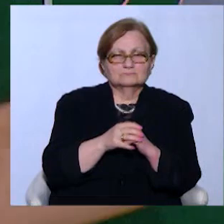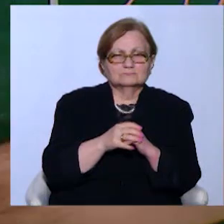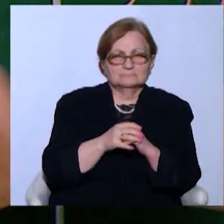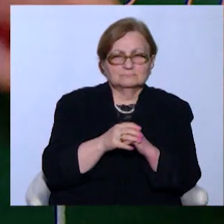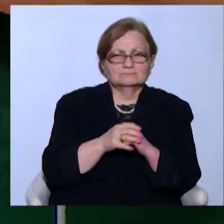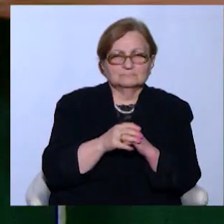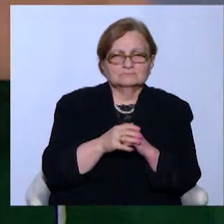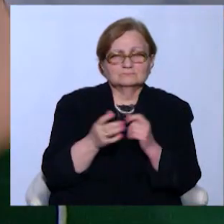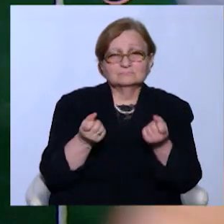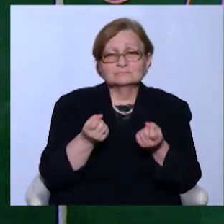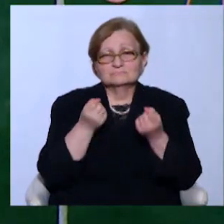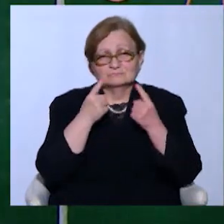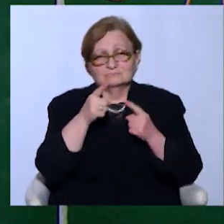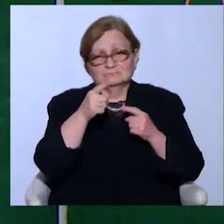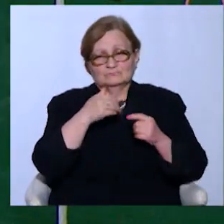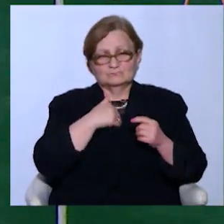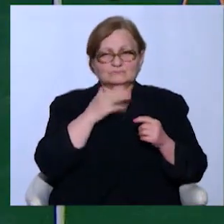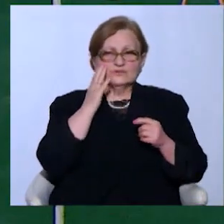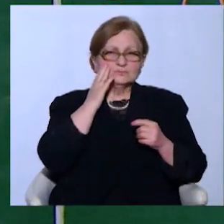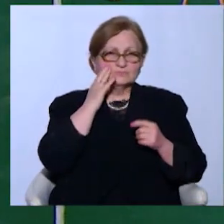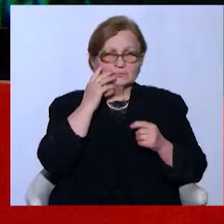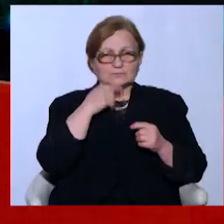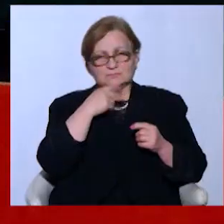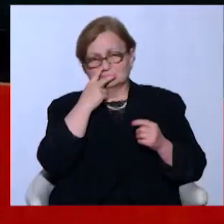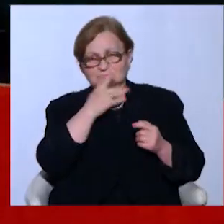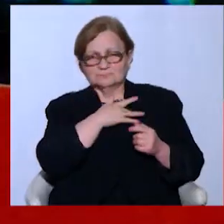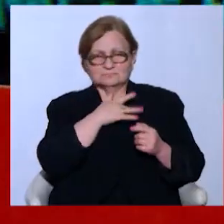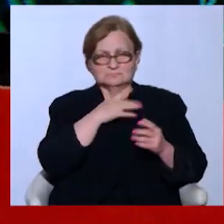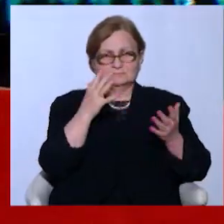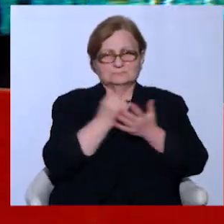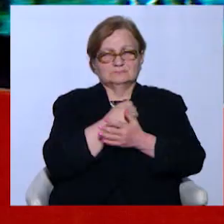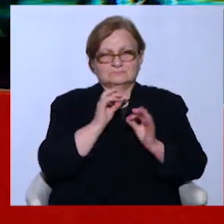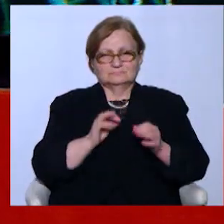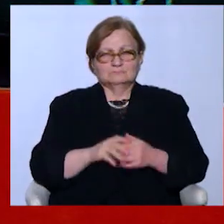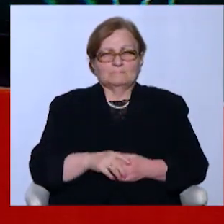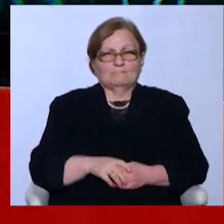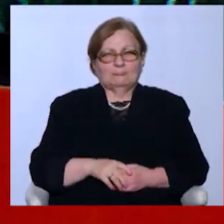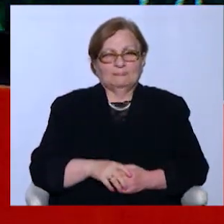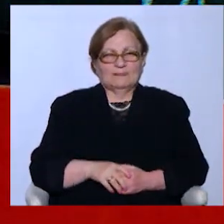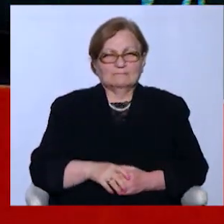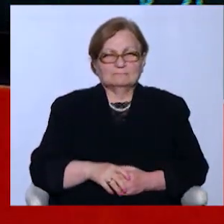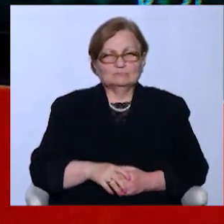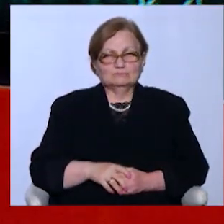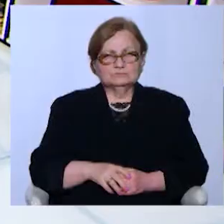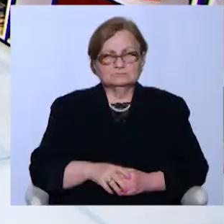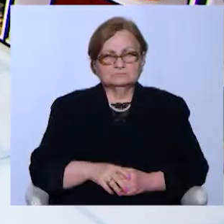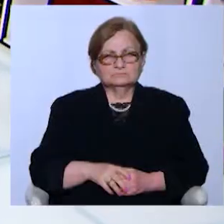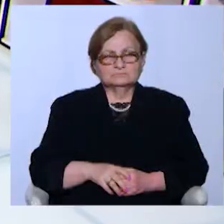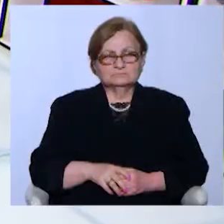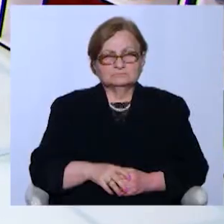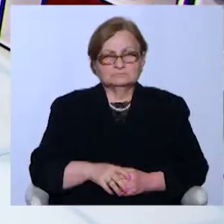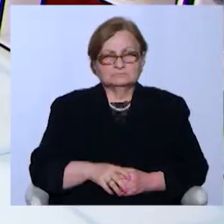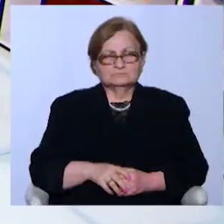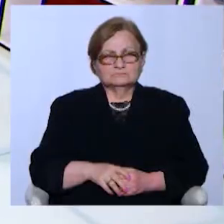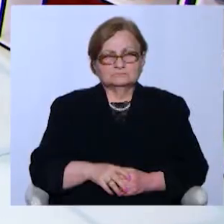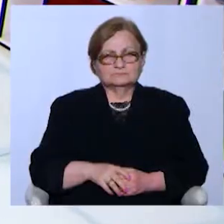ჩვენი დასკვნა არის ჭეშმარიტი. კარგით. ახლა ამას მე